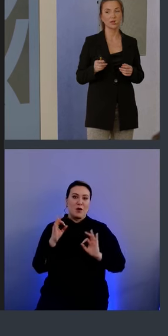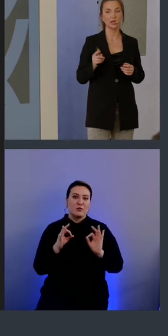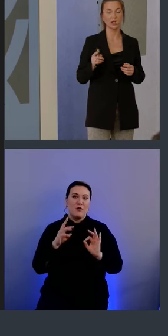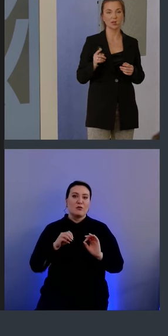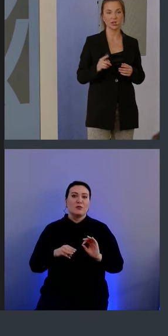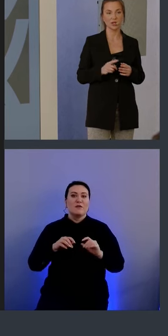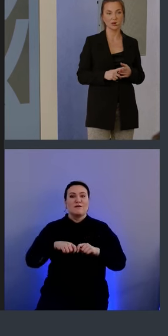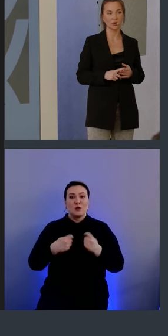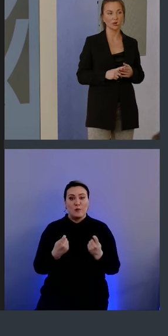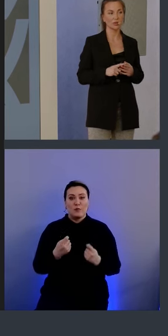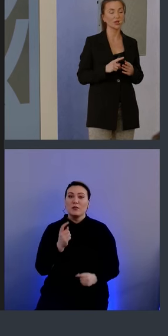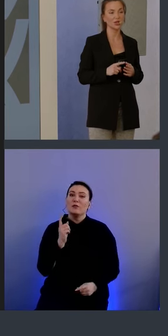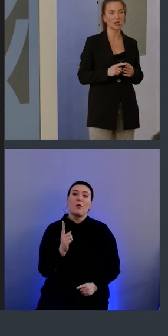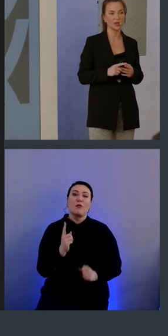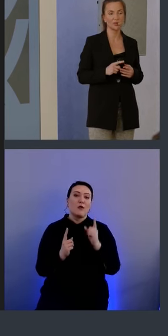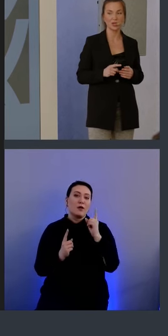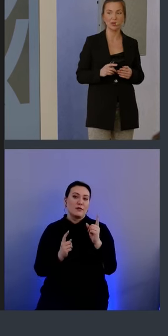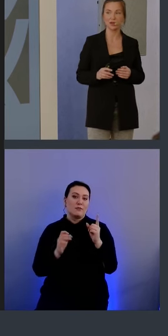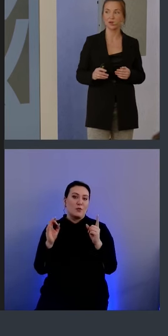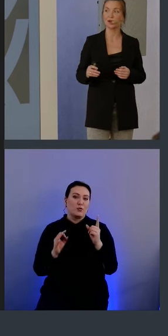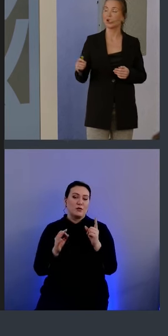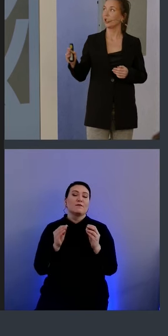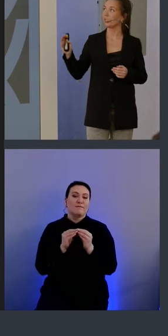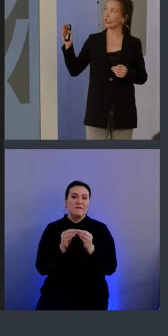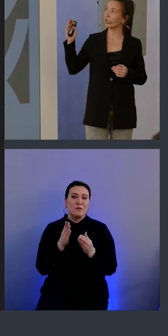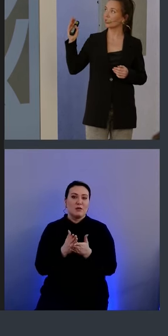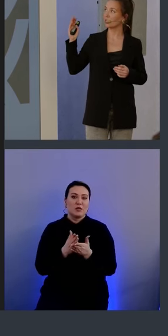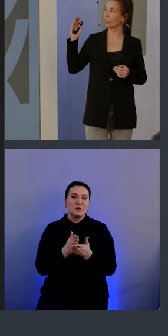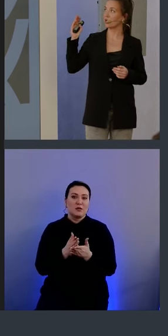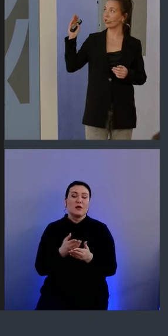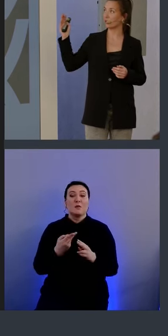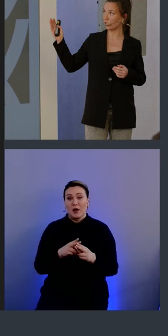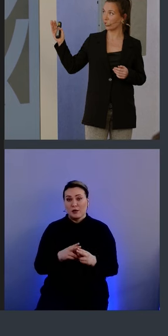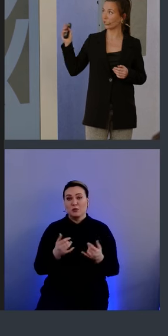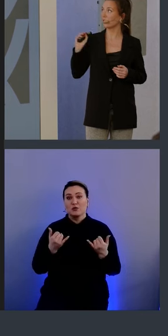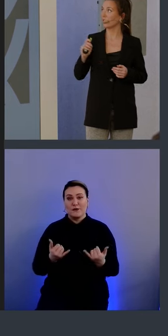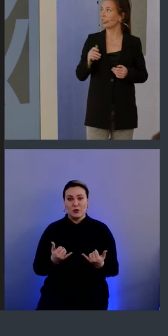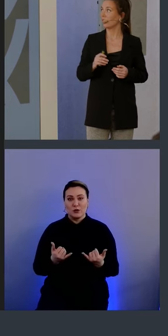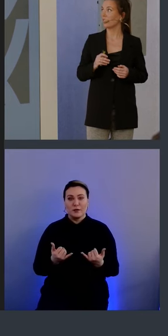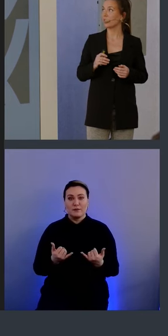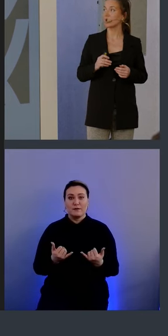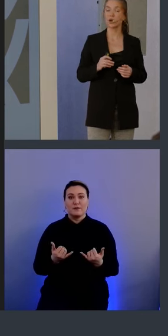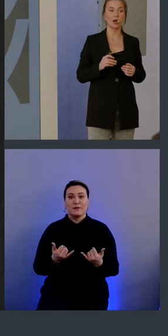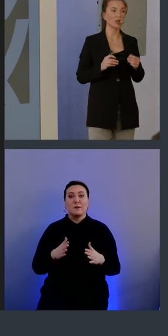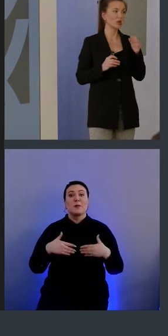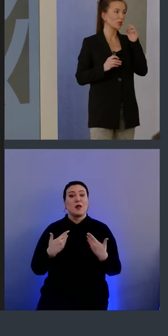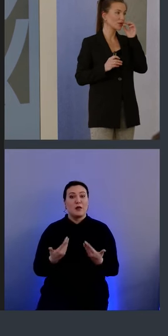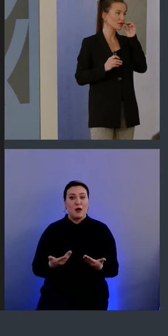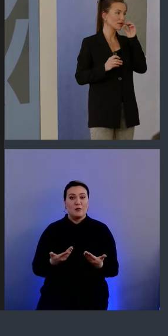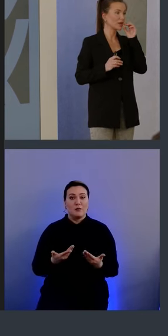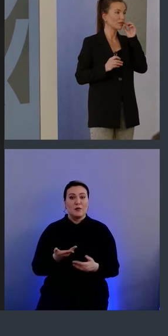Но вот этот 1% он продолжает иметь место, и поэтому сегодня мы предлагаем